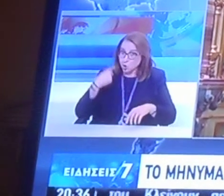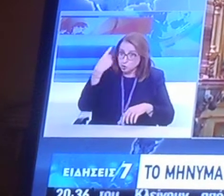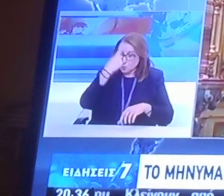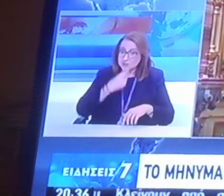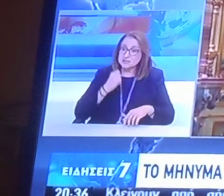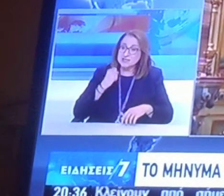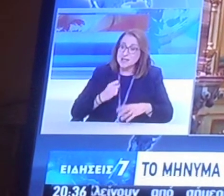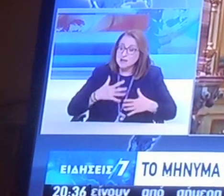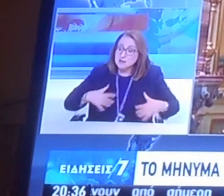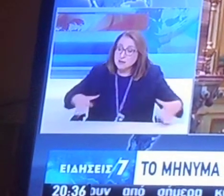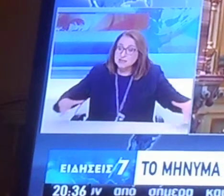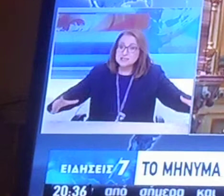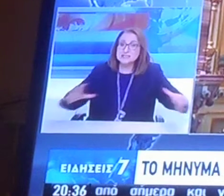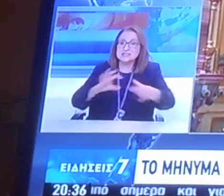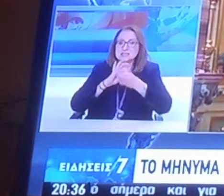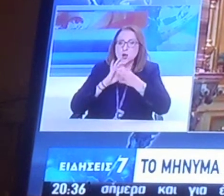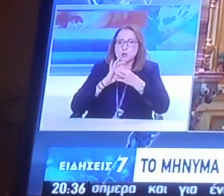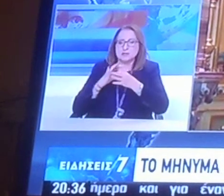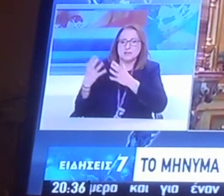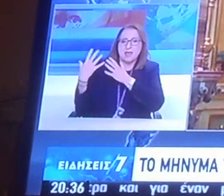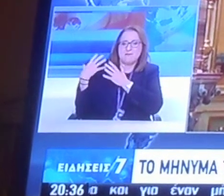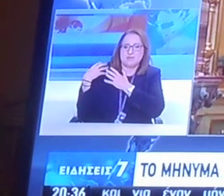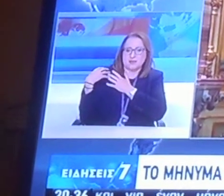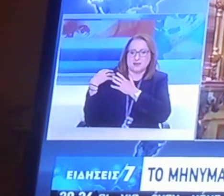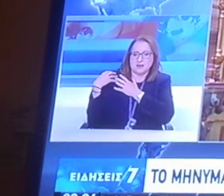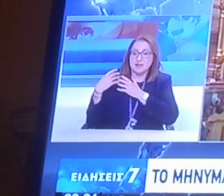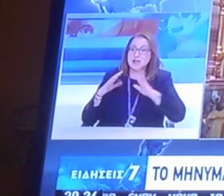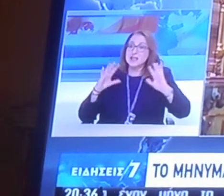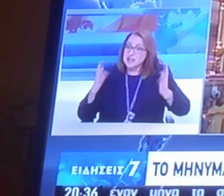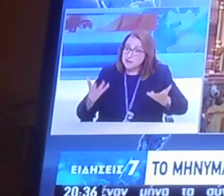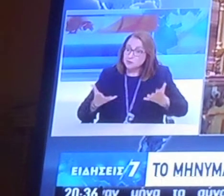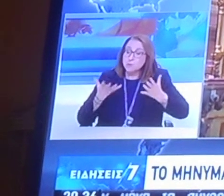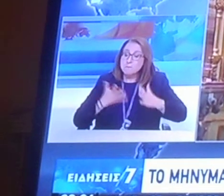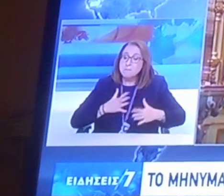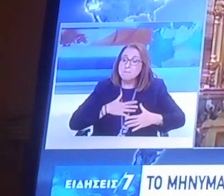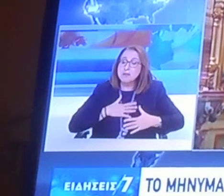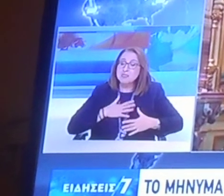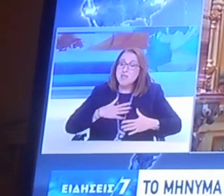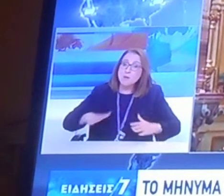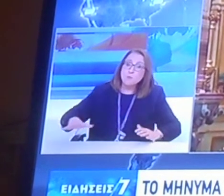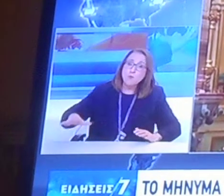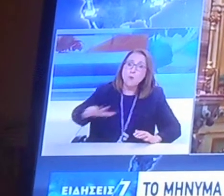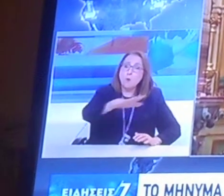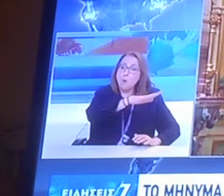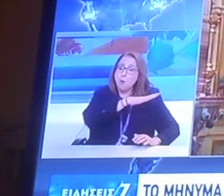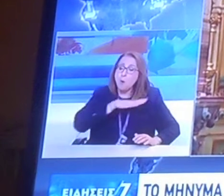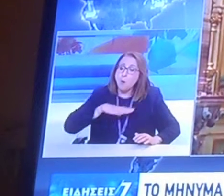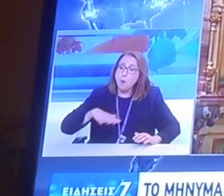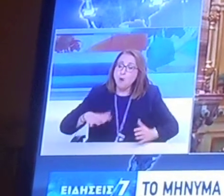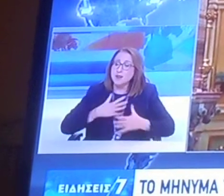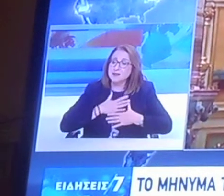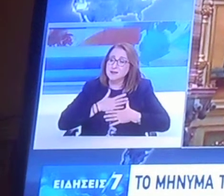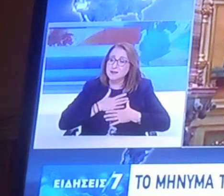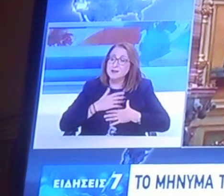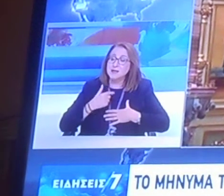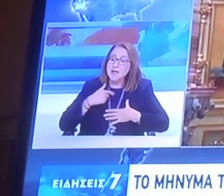συλλογικής ευθύνης. Γι' αυτό, παιδιά μου, όπου γης, σας προτρέπω πατρικά να